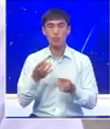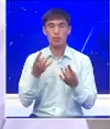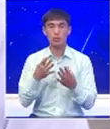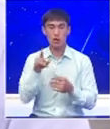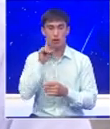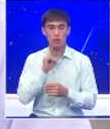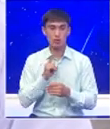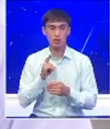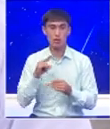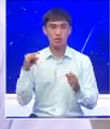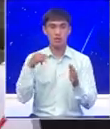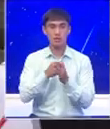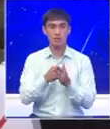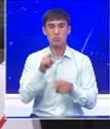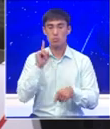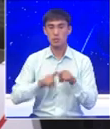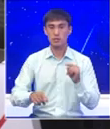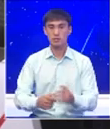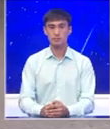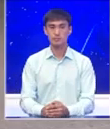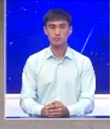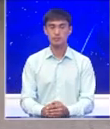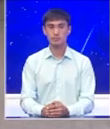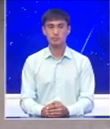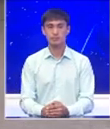и комфортно. Долетели мы быстро.